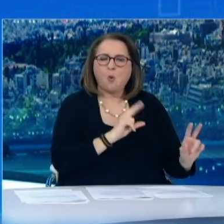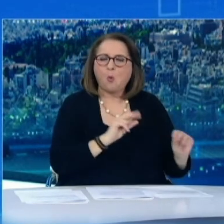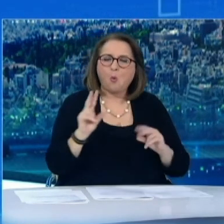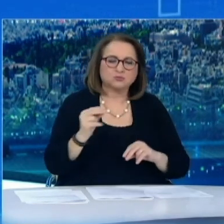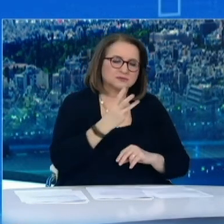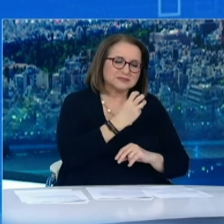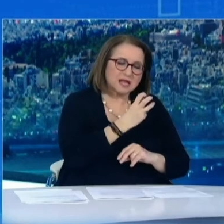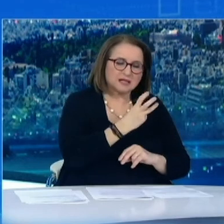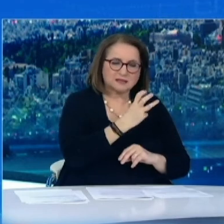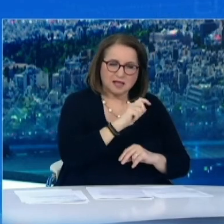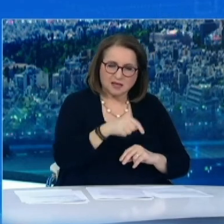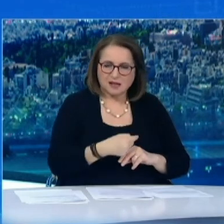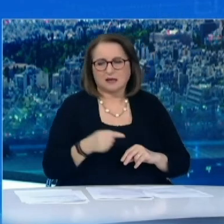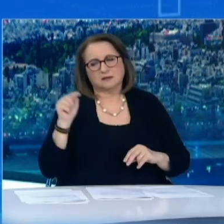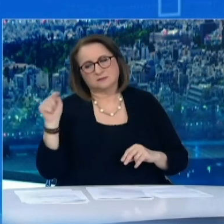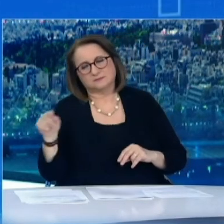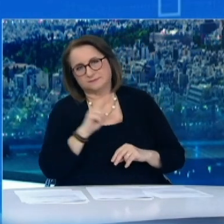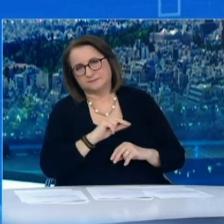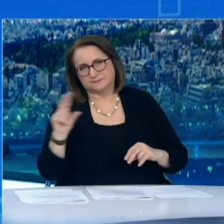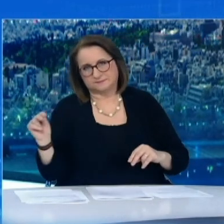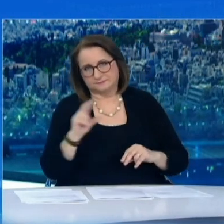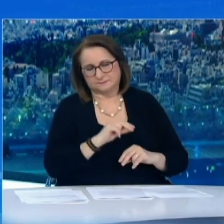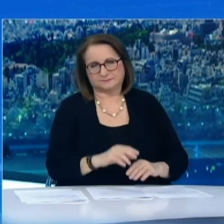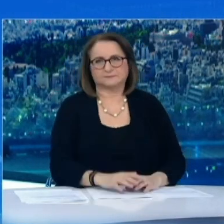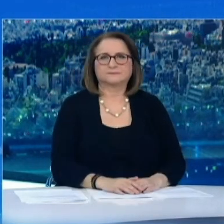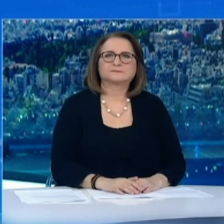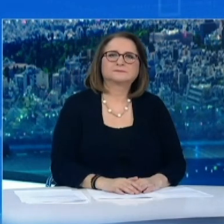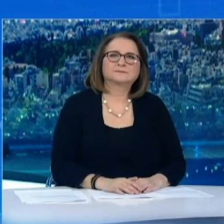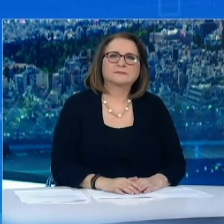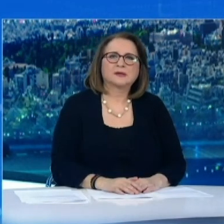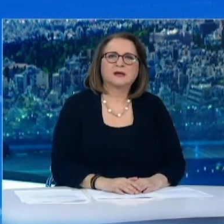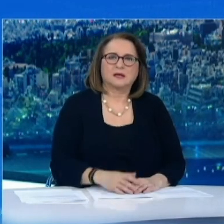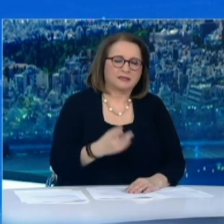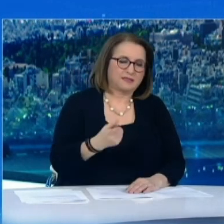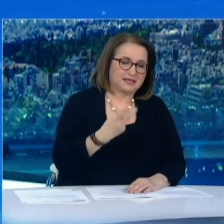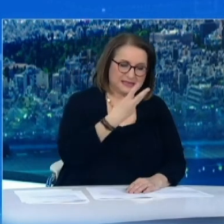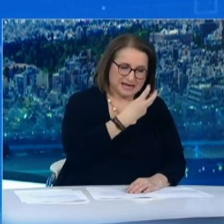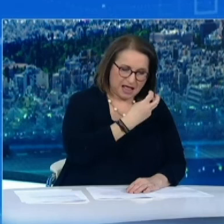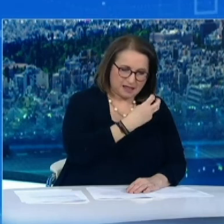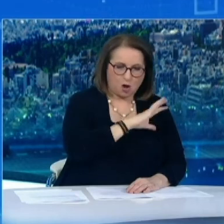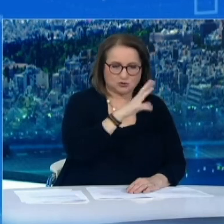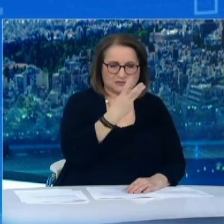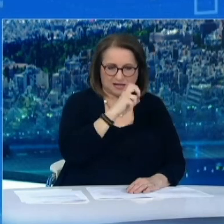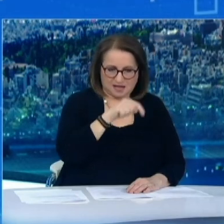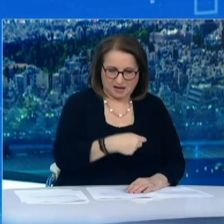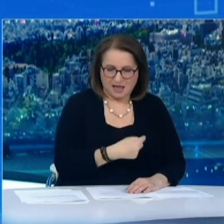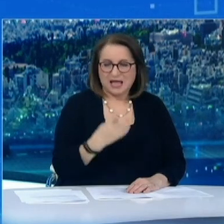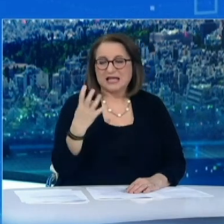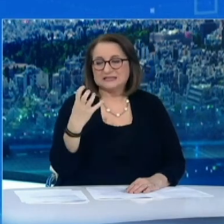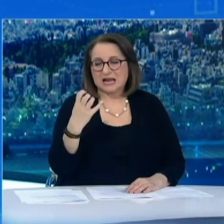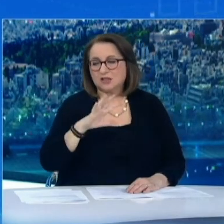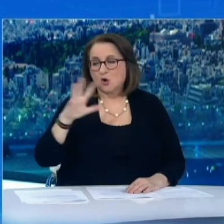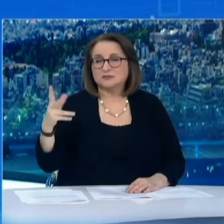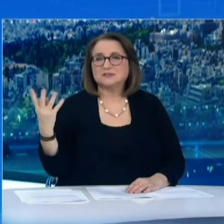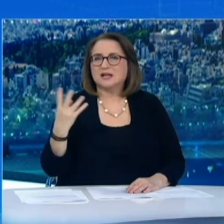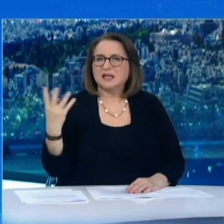Οι πολίτες των ηλικιακών ομάδων αυτών 30-39 και 40-44 θα μπορούν να κλείνουν τα ραντεβού τους με τους κλασικούς